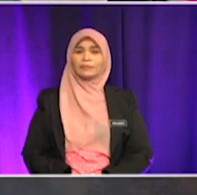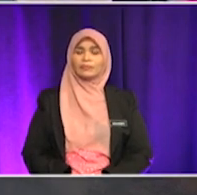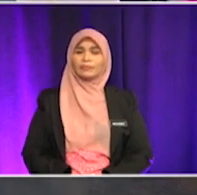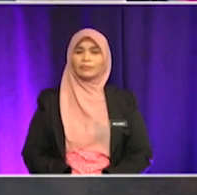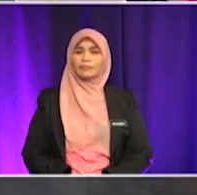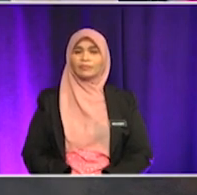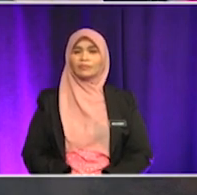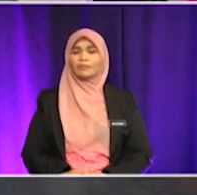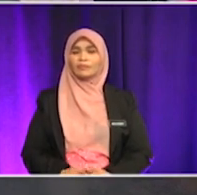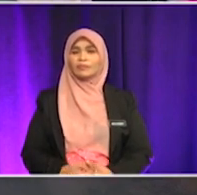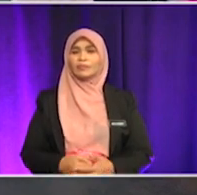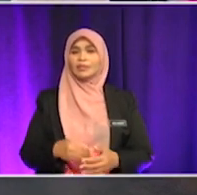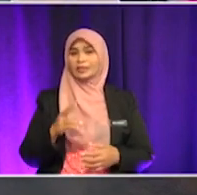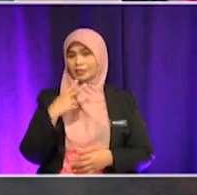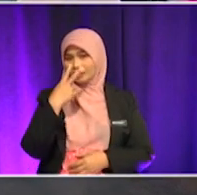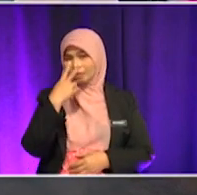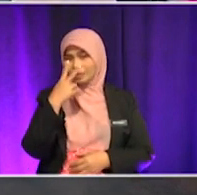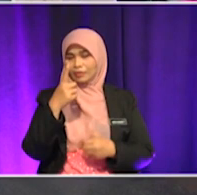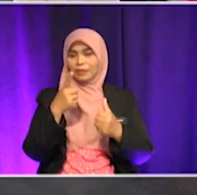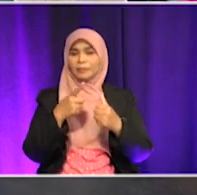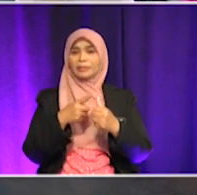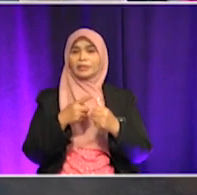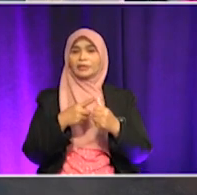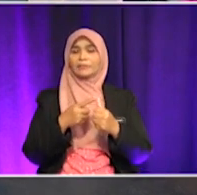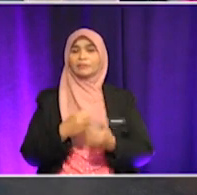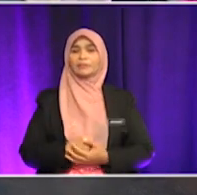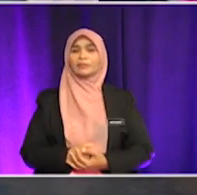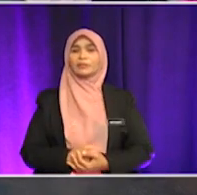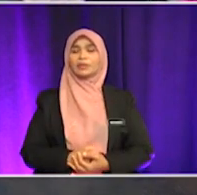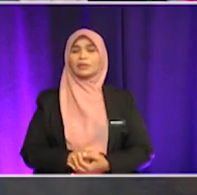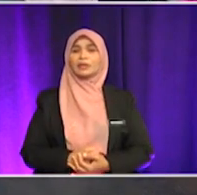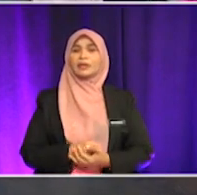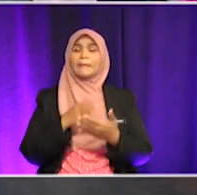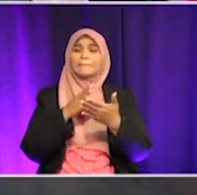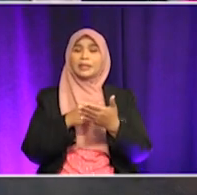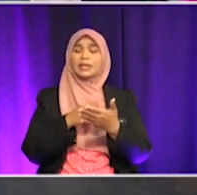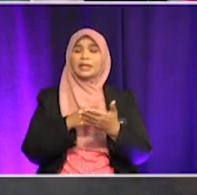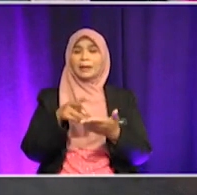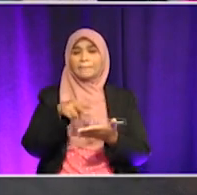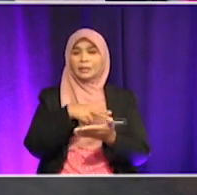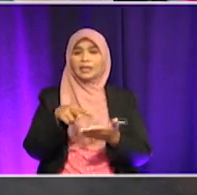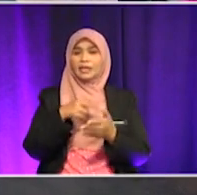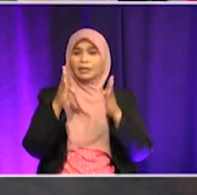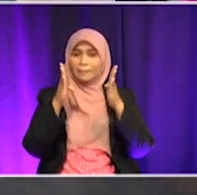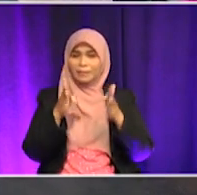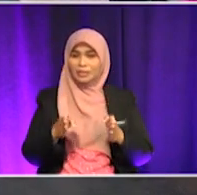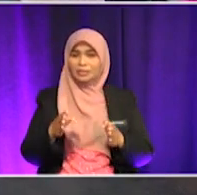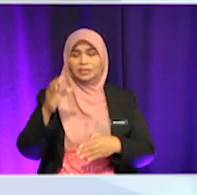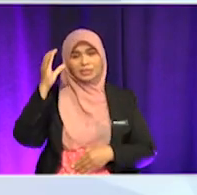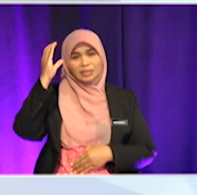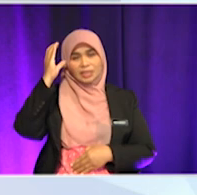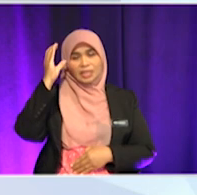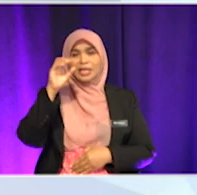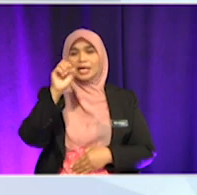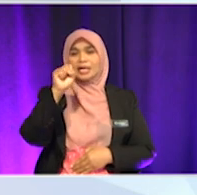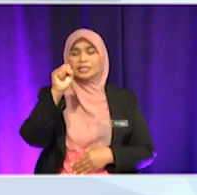apa, kita lihat dulu yang pertama. Silakan cikgu. Okey. Tadi kan bilangan penari berbangsa Cina. Okey. Jadi S itu